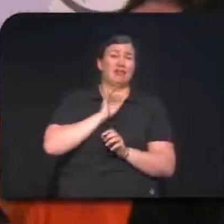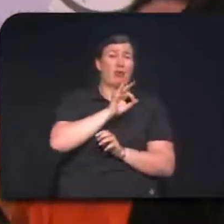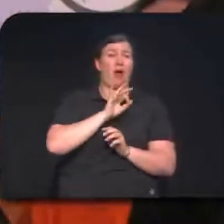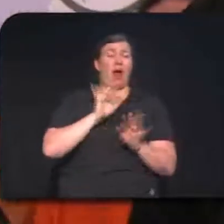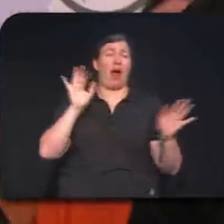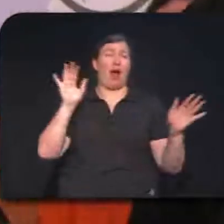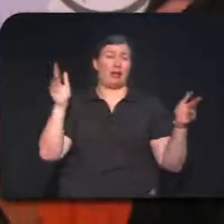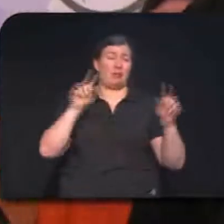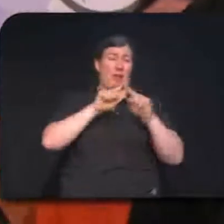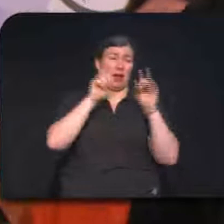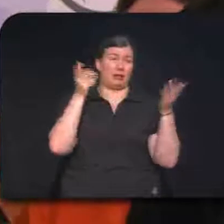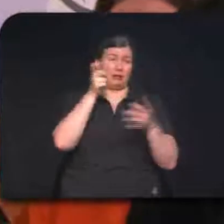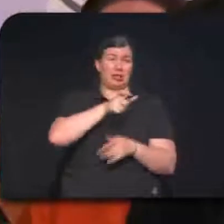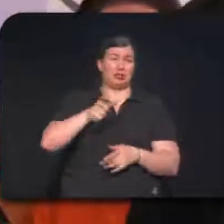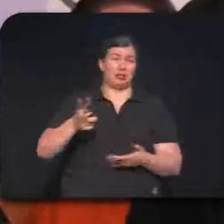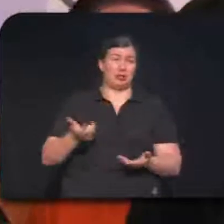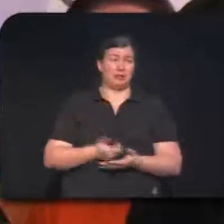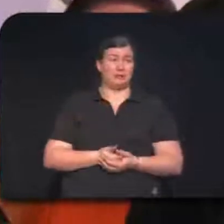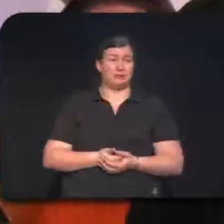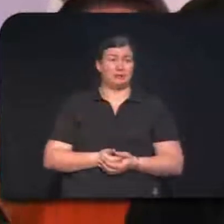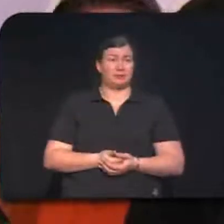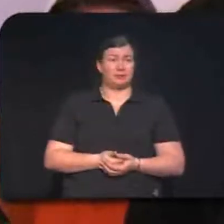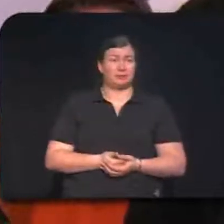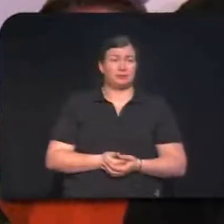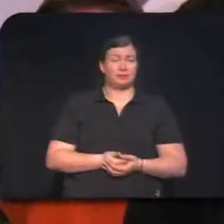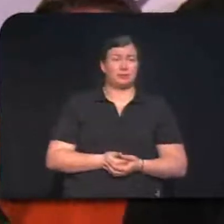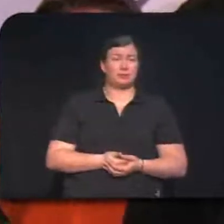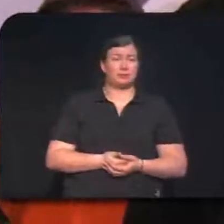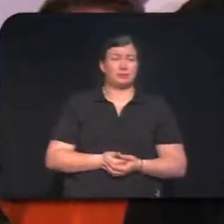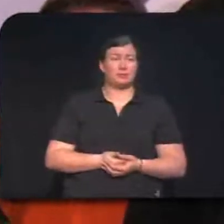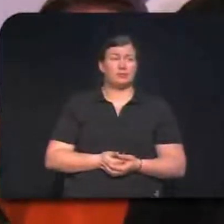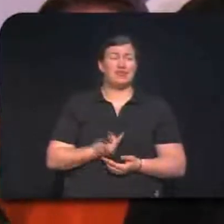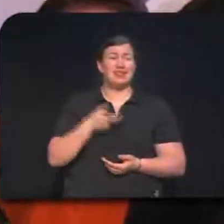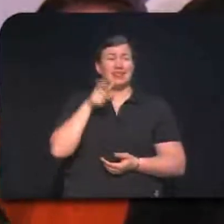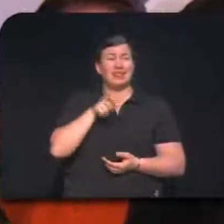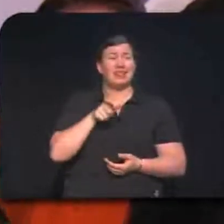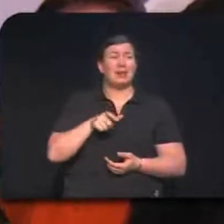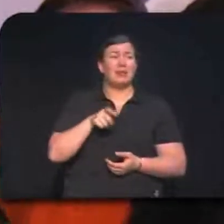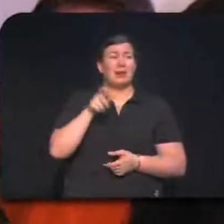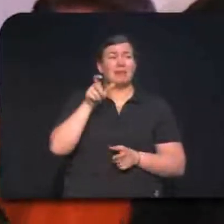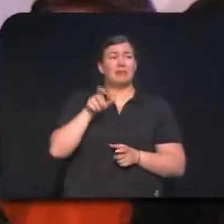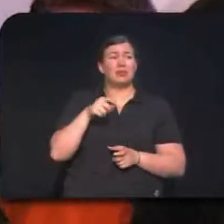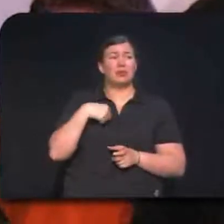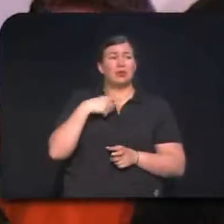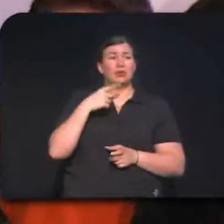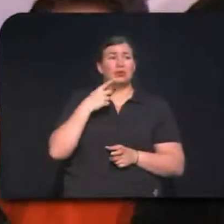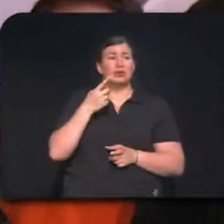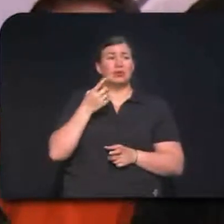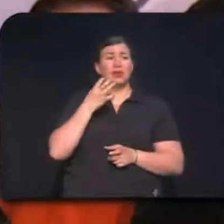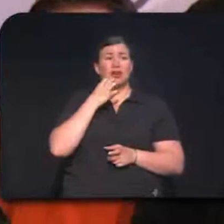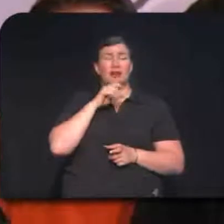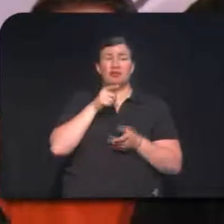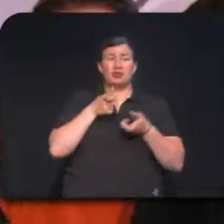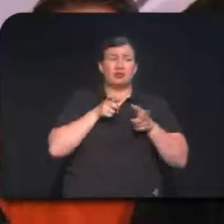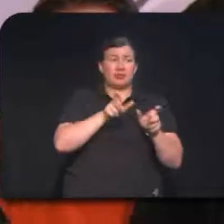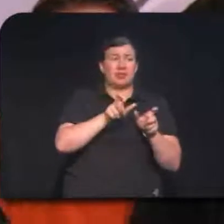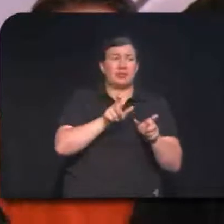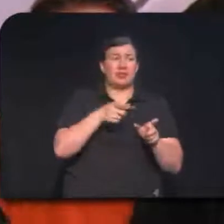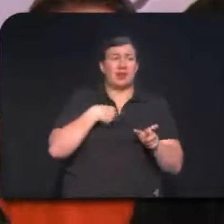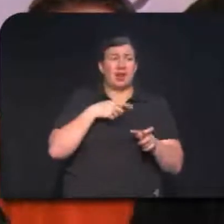Commons bitte her damit Verhinderung von Kommunikation aus Gründe von Urheberrecht